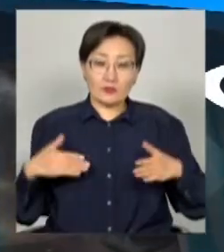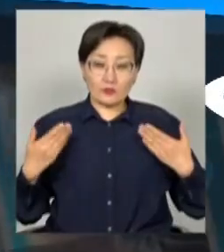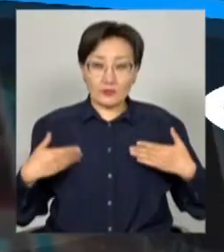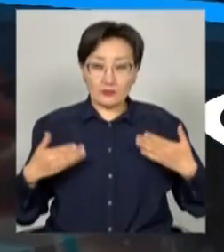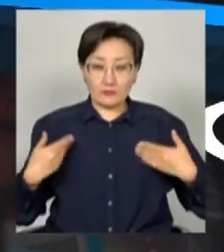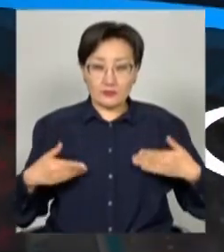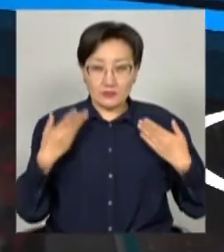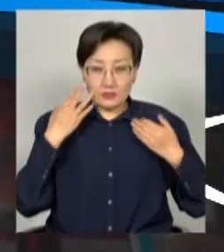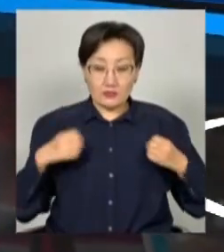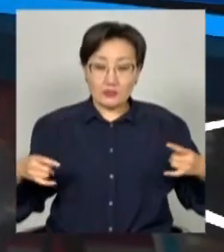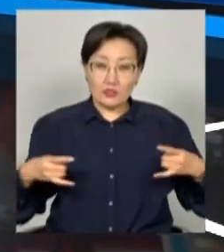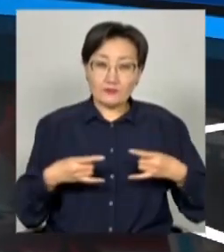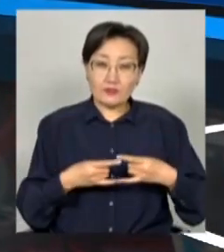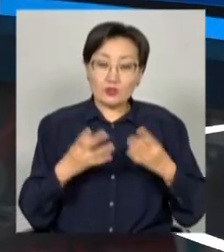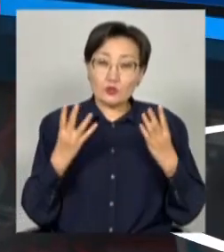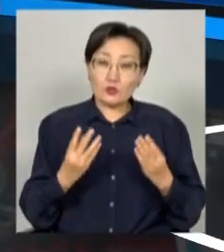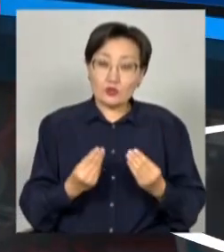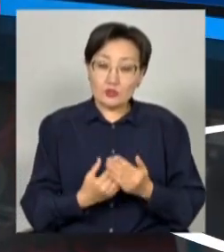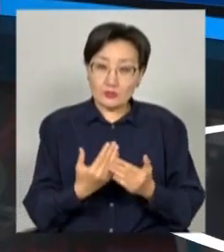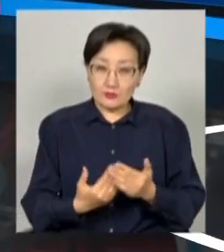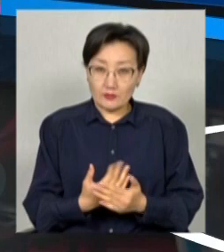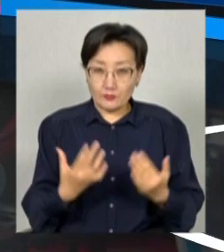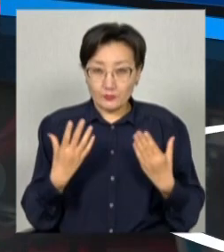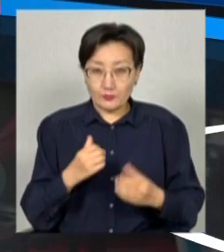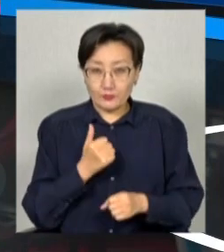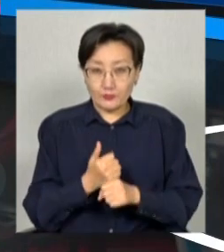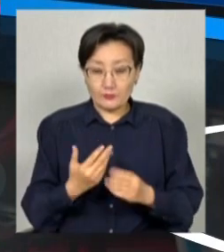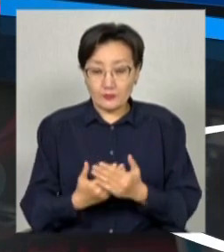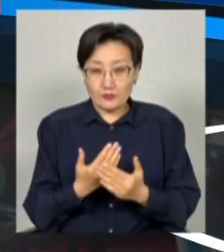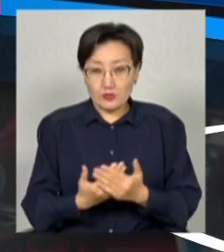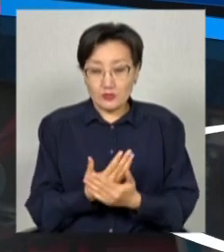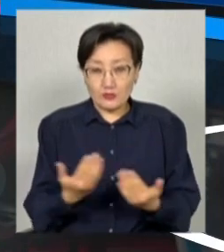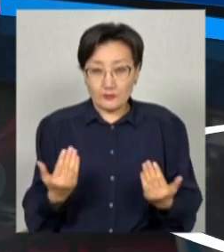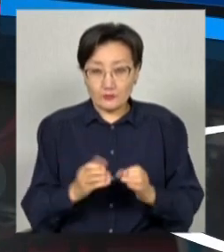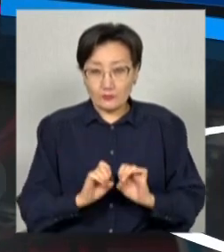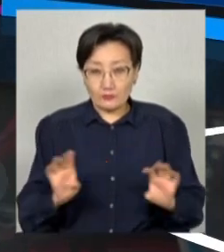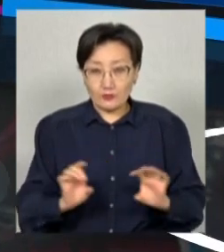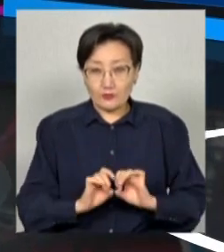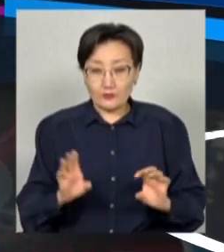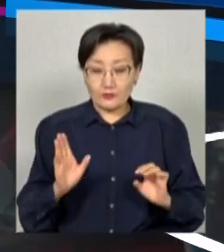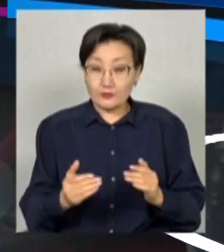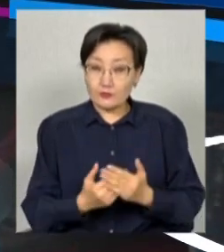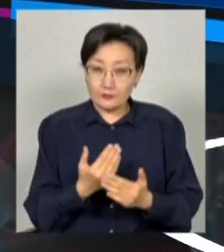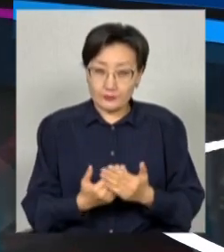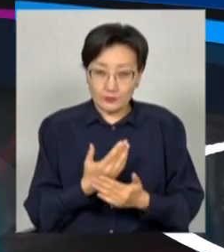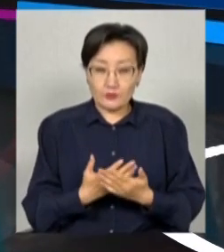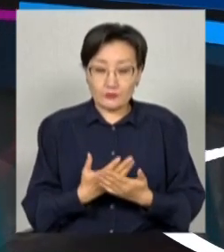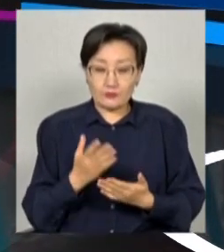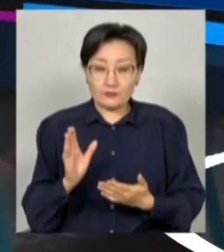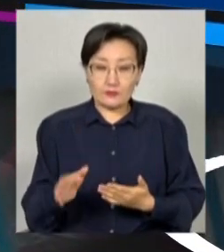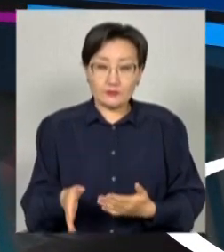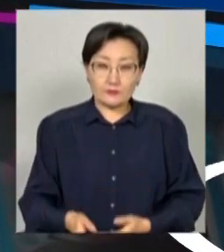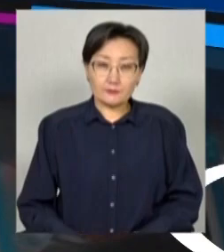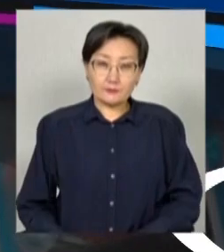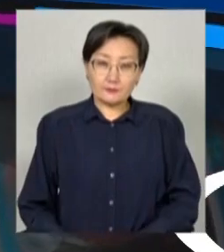Қайырлы күн көрермен, Алматы телеарнасының тікелей эфирінде жаңалықтар. Студияда мен Қайрат Советбекұлы және әріптесім Бұлбұл Қалнұр қызы. Қазір